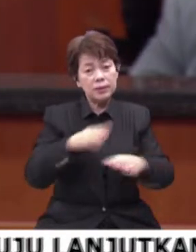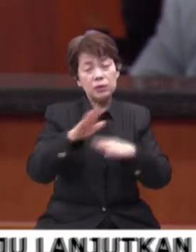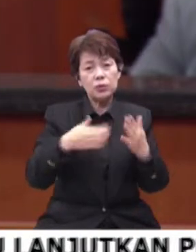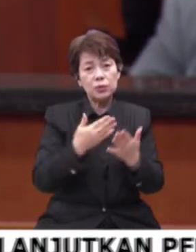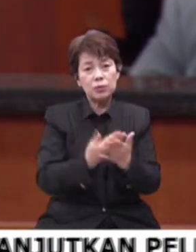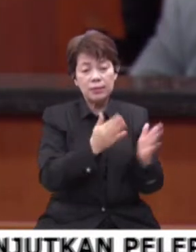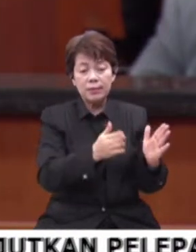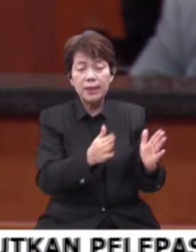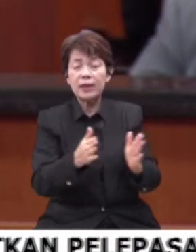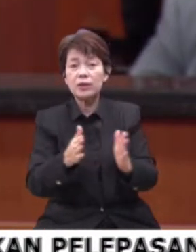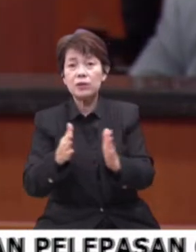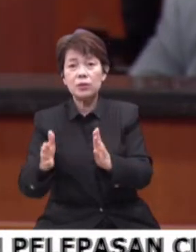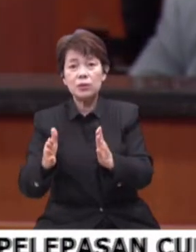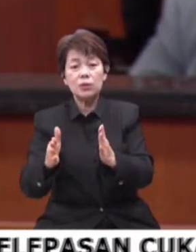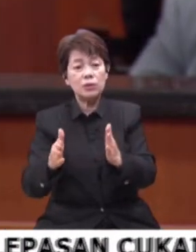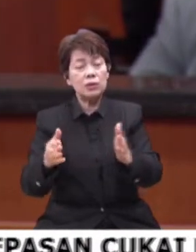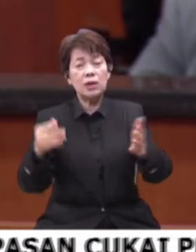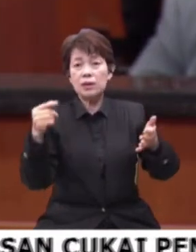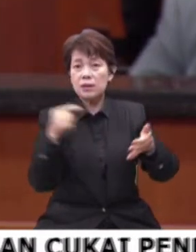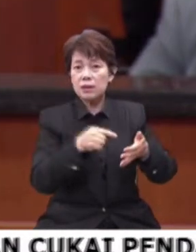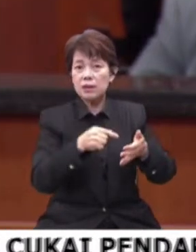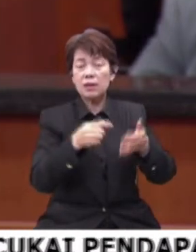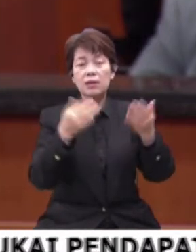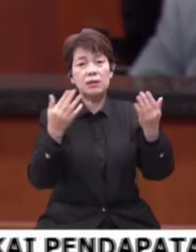tempat asal seumpamanya